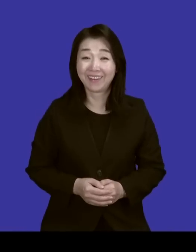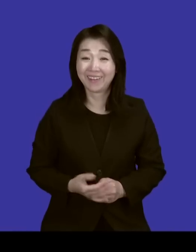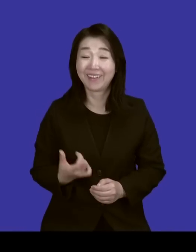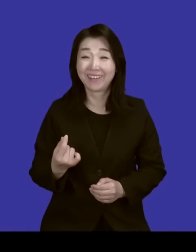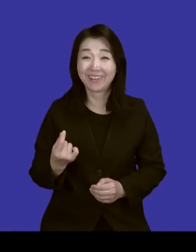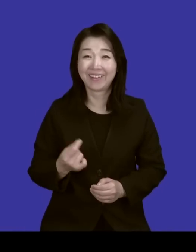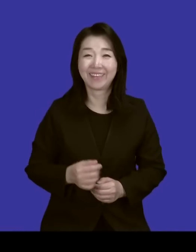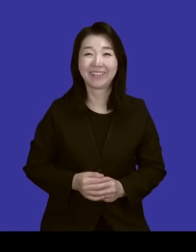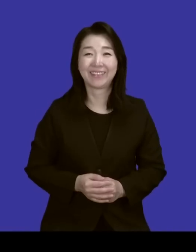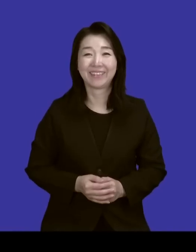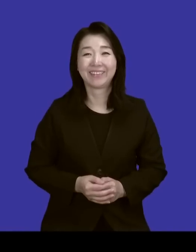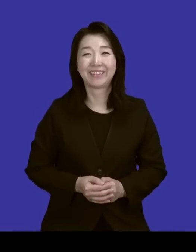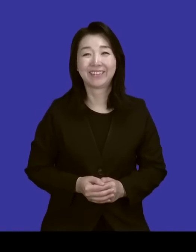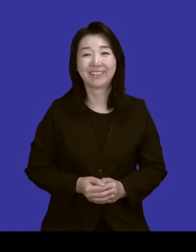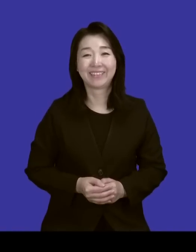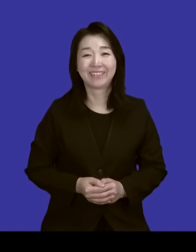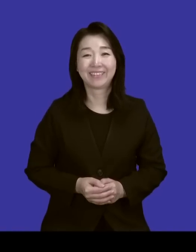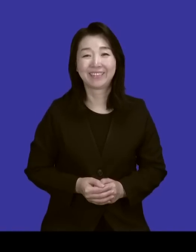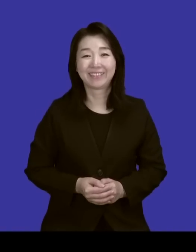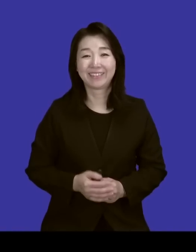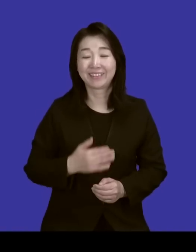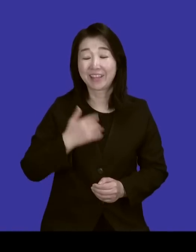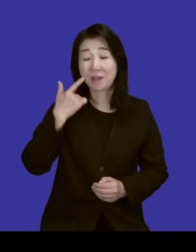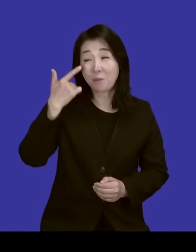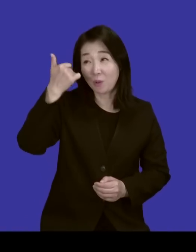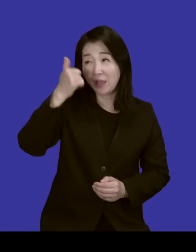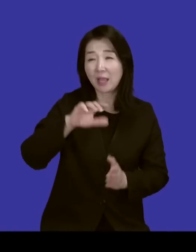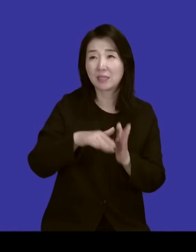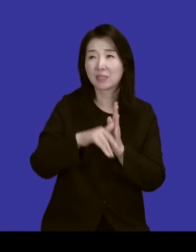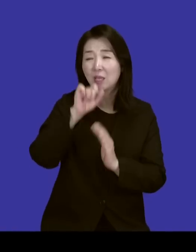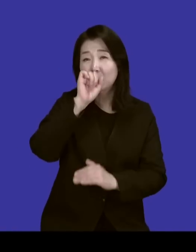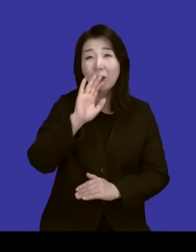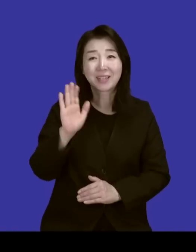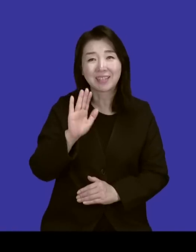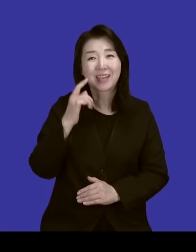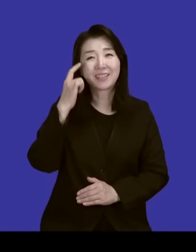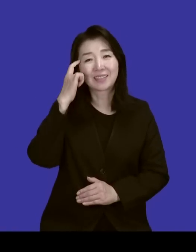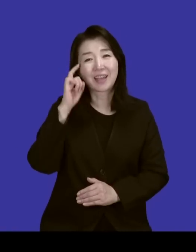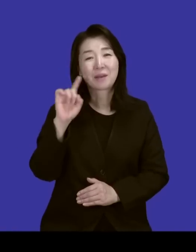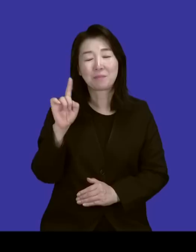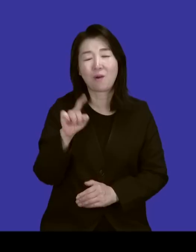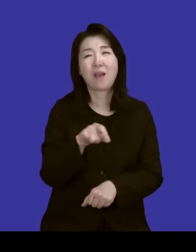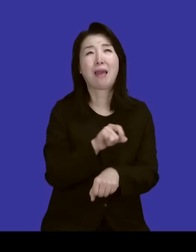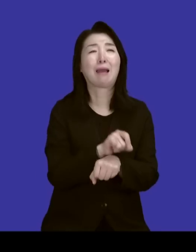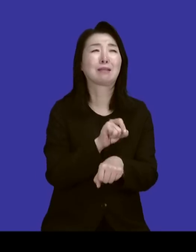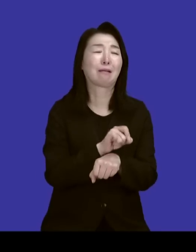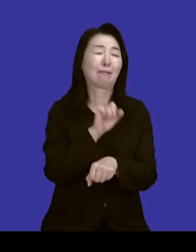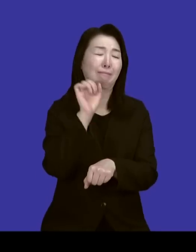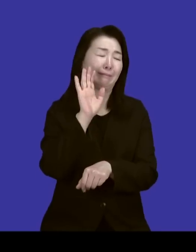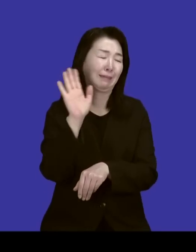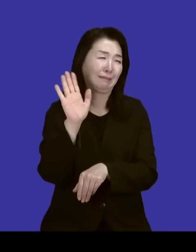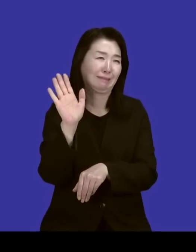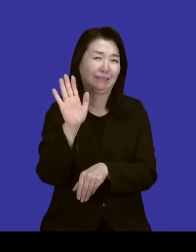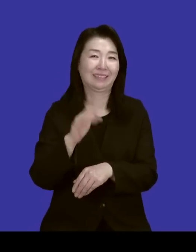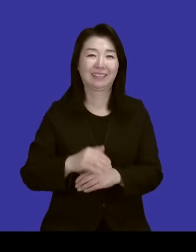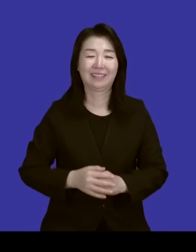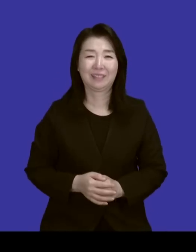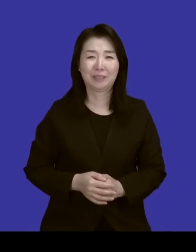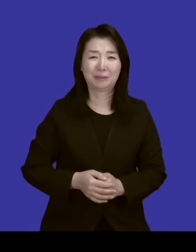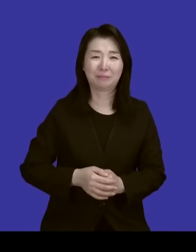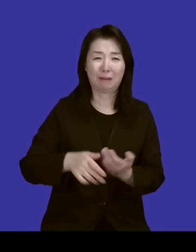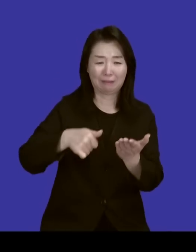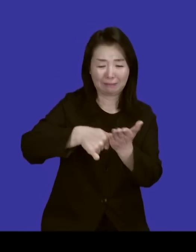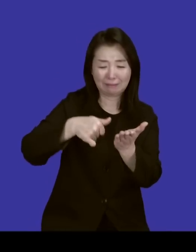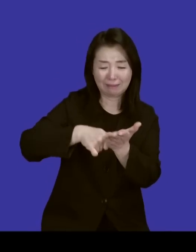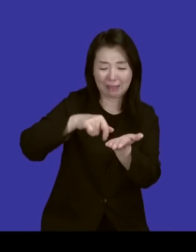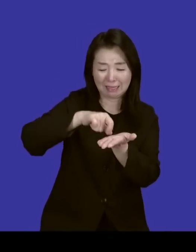예. 제가 제일 목회하면서 안 좋아하는 것이 예. 행정이에요, 행정. 목회 예, 예, 행정. 예. 그리고 뭐 결제하고 사인하는